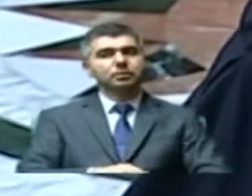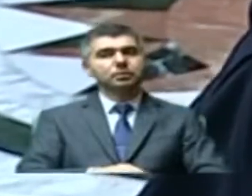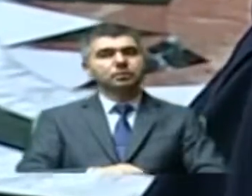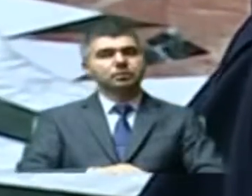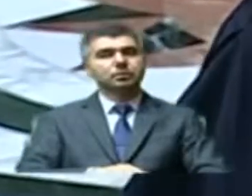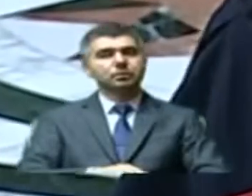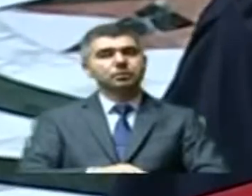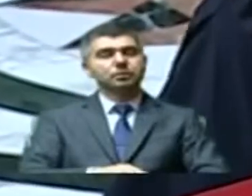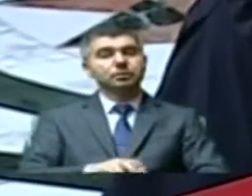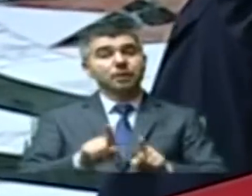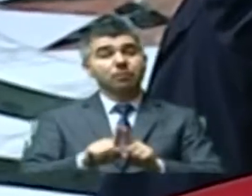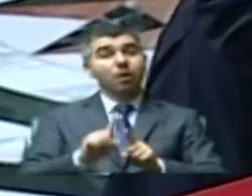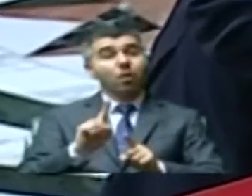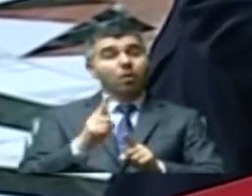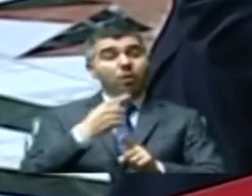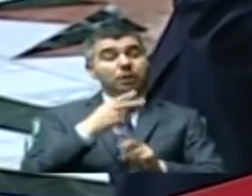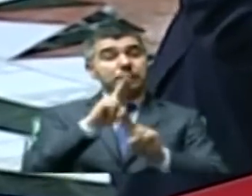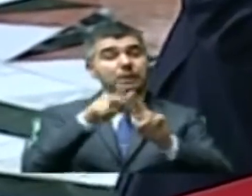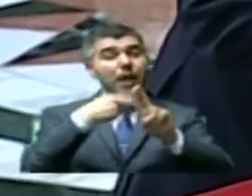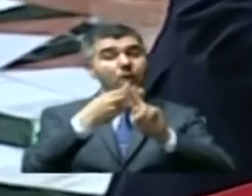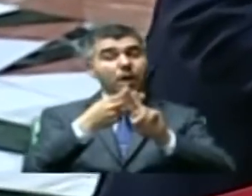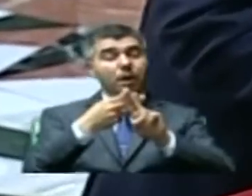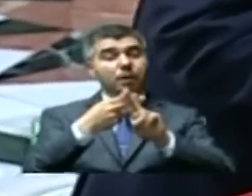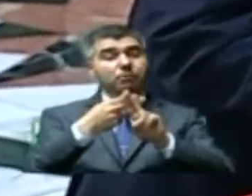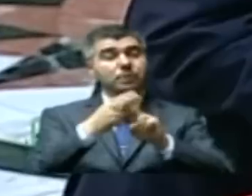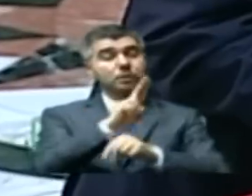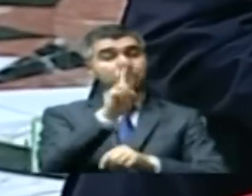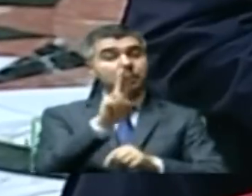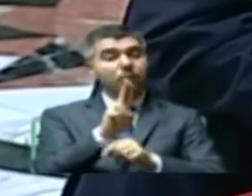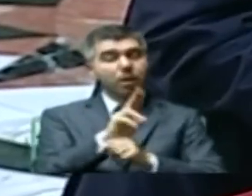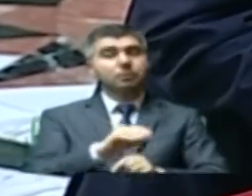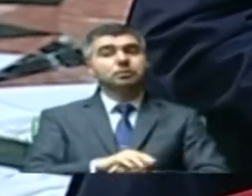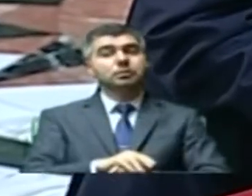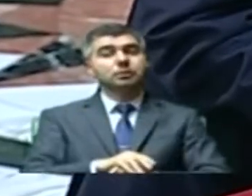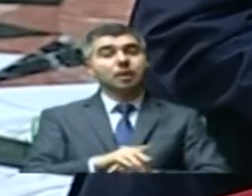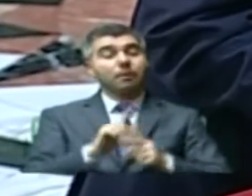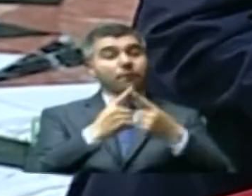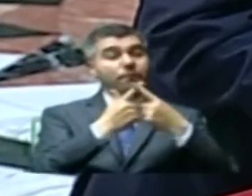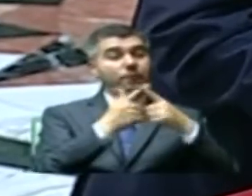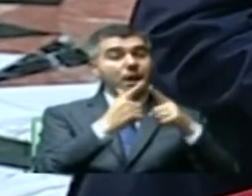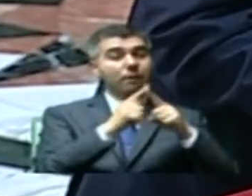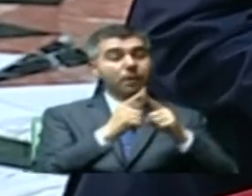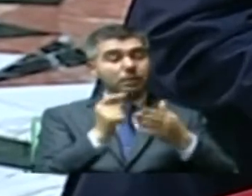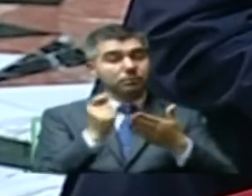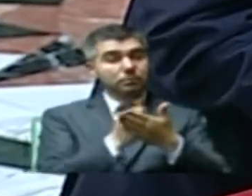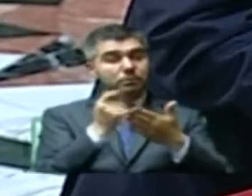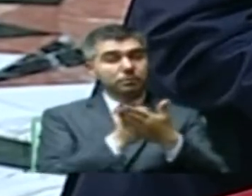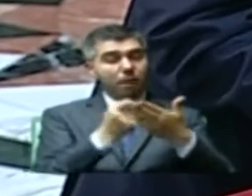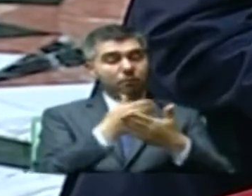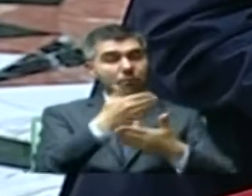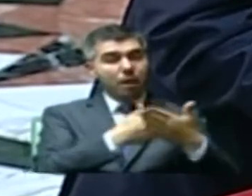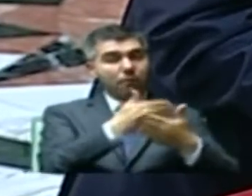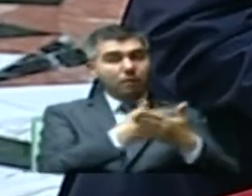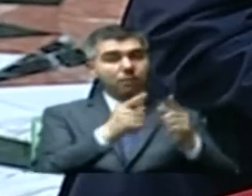أولا بغيت نأكد أنه جوابا على السؤال الذي تفضلتم به أن مختلف محاضر الاتفاقية المحررة